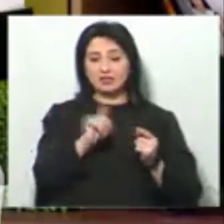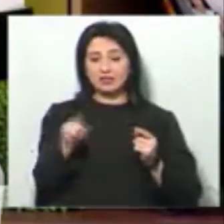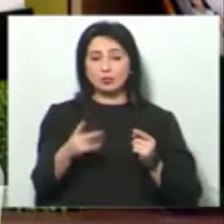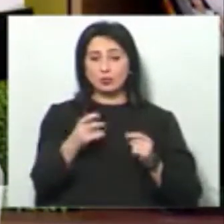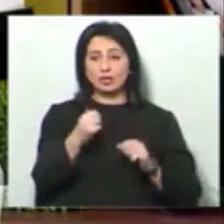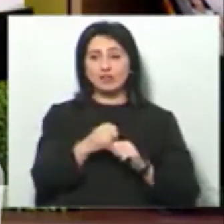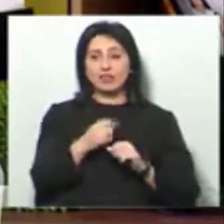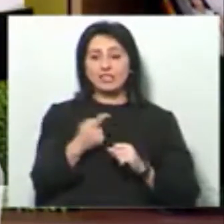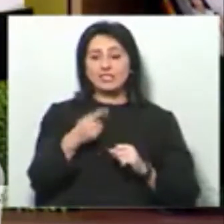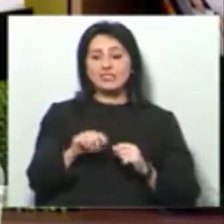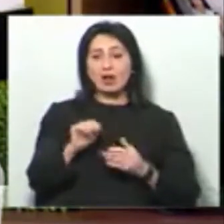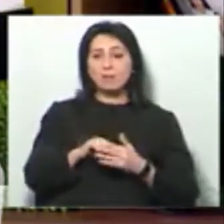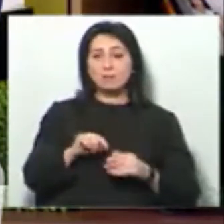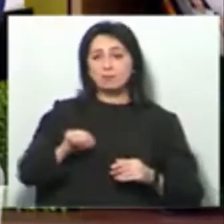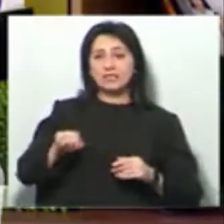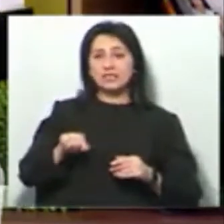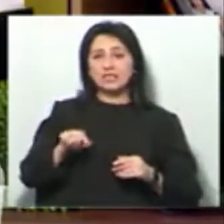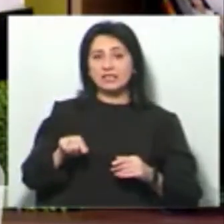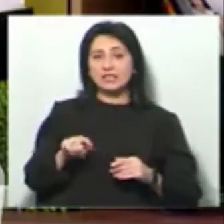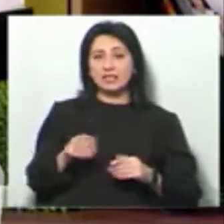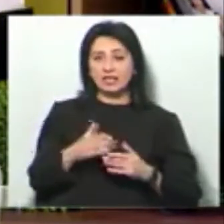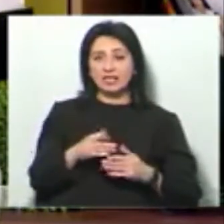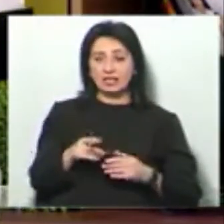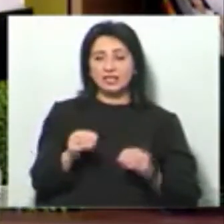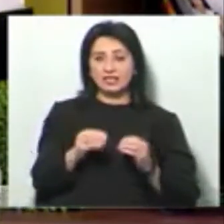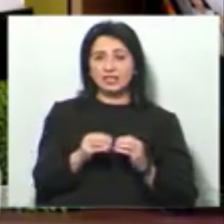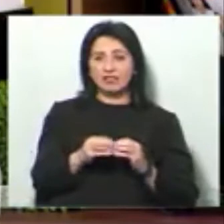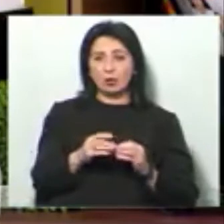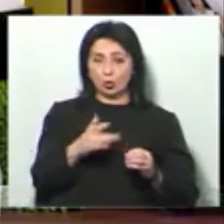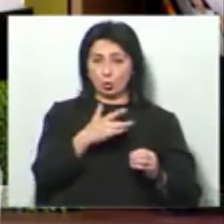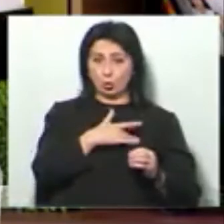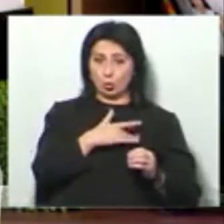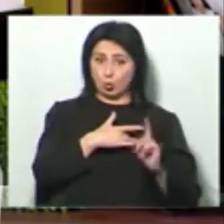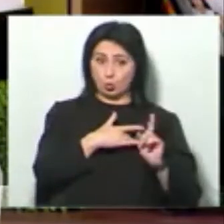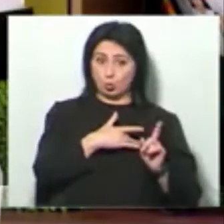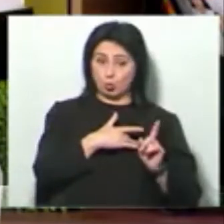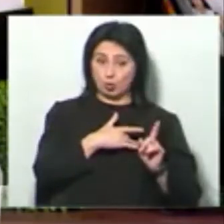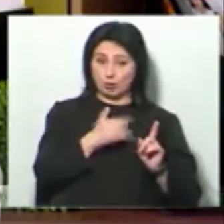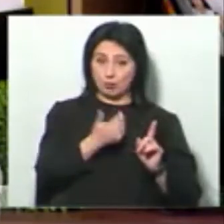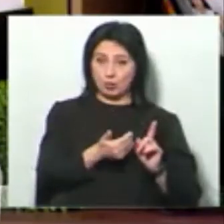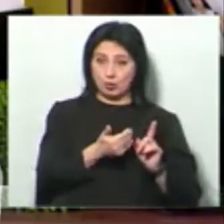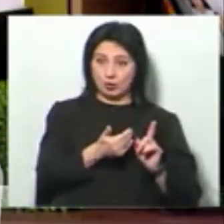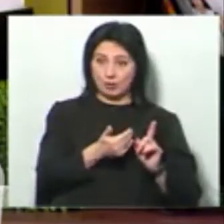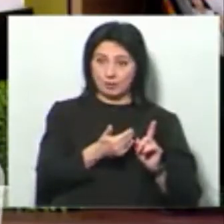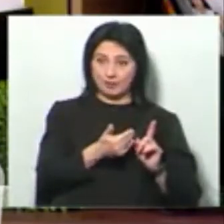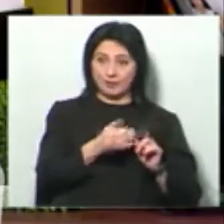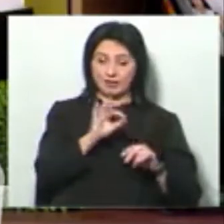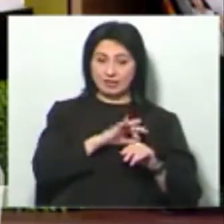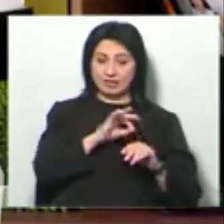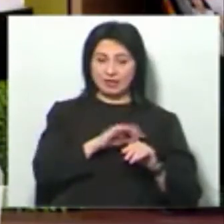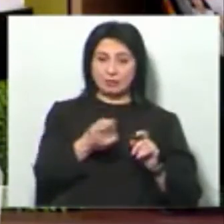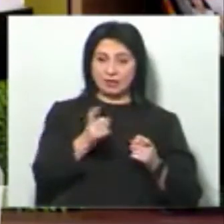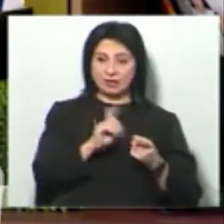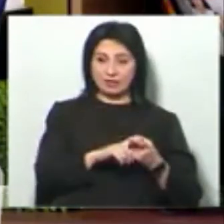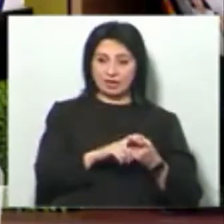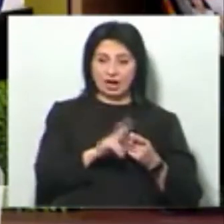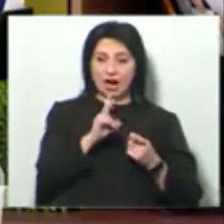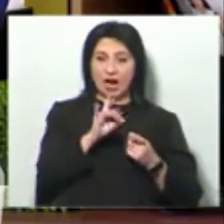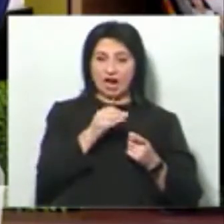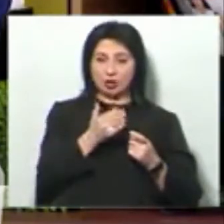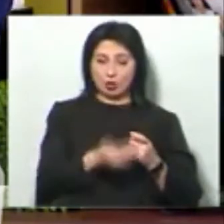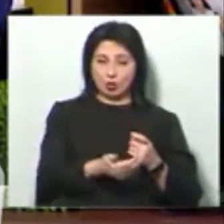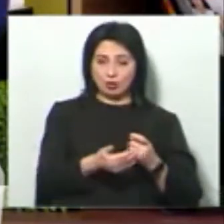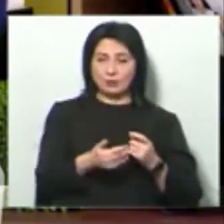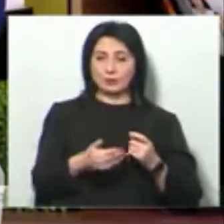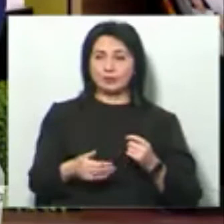დიაგნოსტიკა უნდა გავაკეთოთ, რომ სხვა მიზეზითაც ხომ არ არის ესე გულის hepatorenaluri sindrome arsebobs, hepatocardialuri sindrome